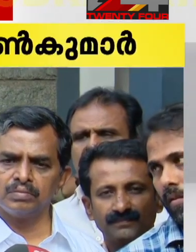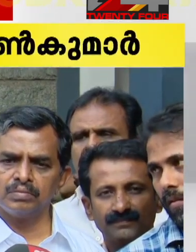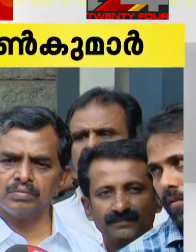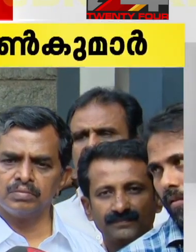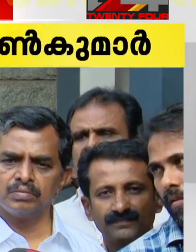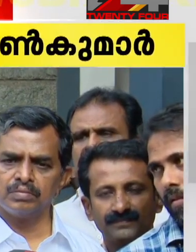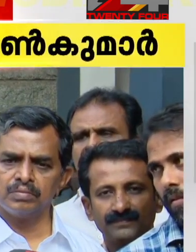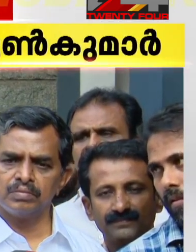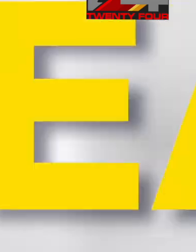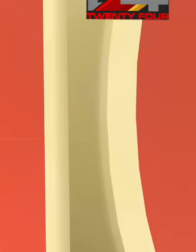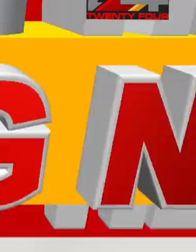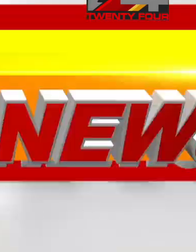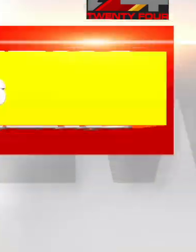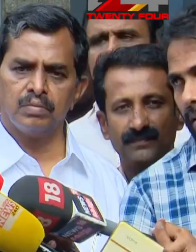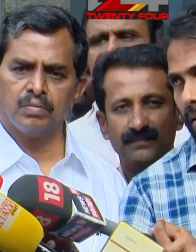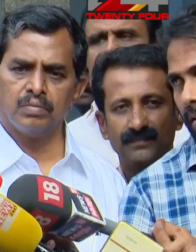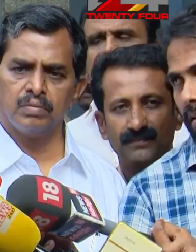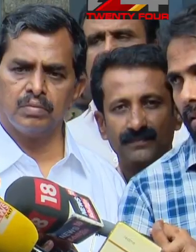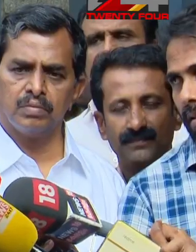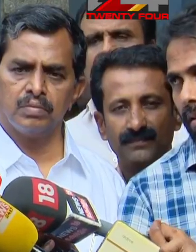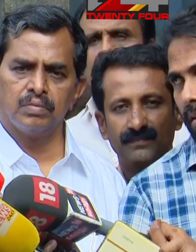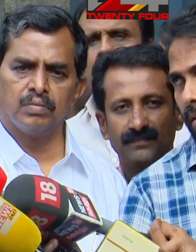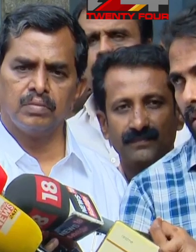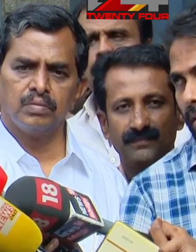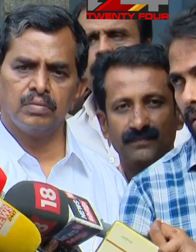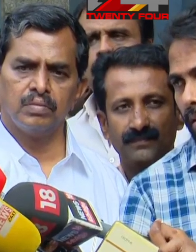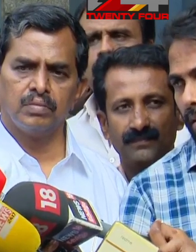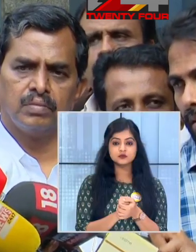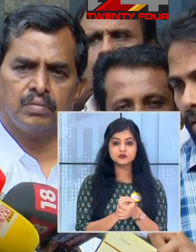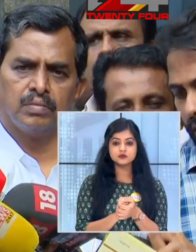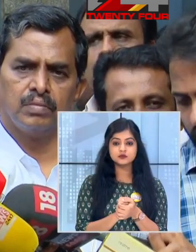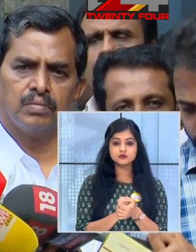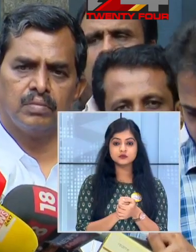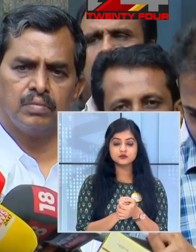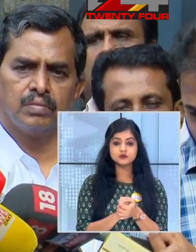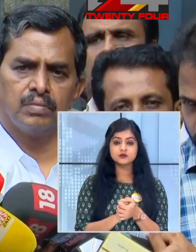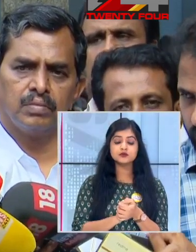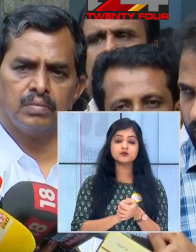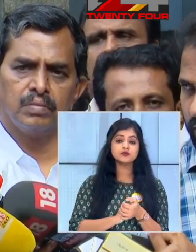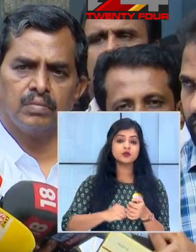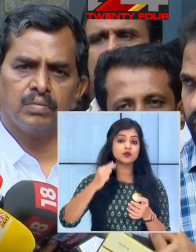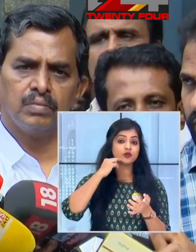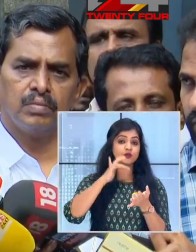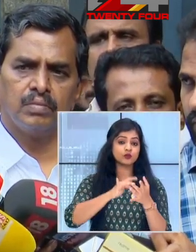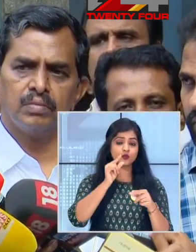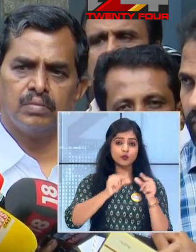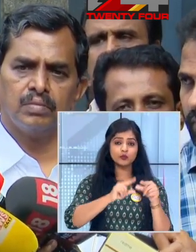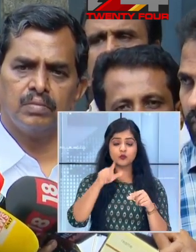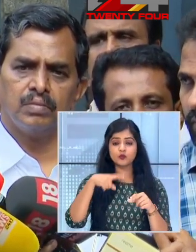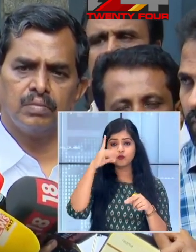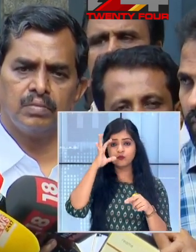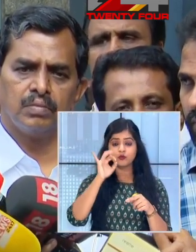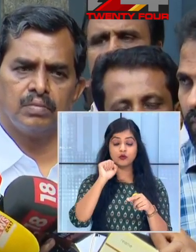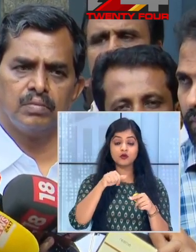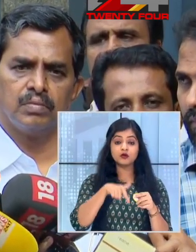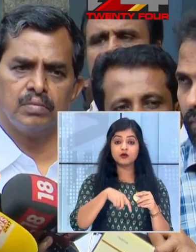ആളുകളാണ്. വിവരമുള്ളവരാണ്, വിവേകമുള്ളവരാണ്, വിജ്ഞാനമുള്ളവരാണ്, വകതിരിവുള്ളവരാണ്. അവർ ഈ നാട്ടിൽ നന്മയുടെ